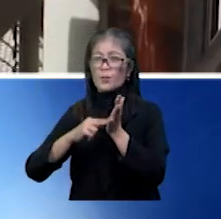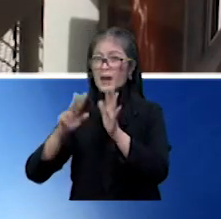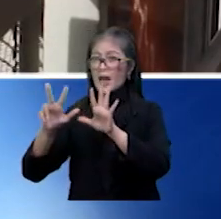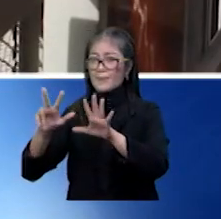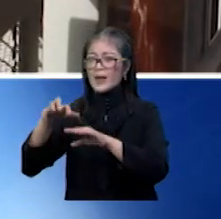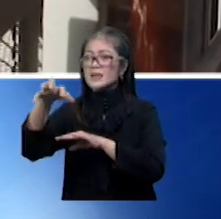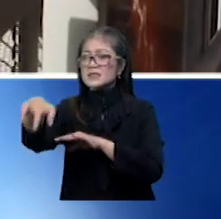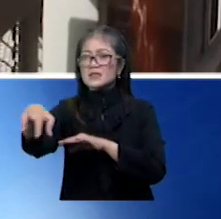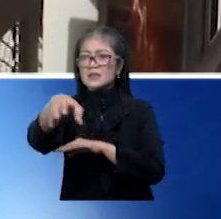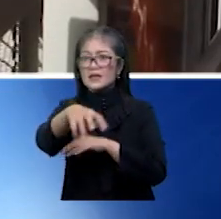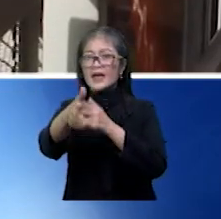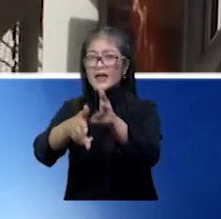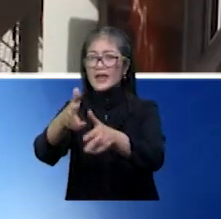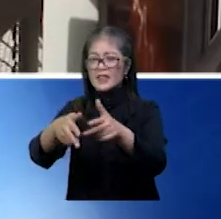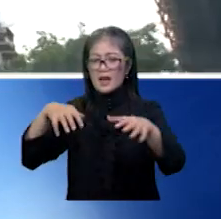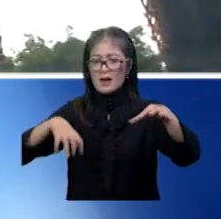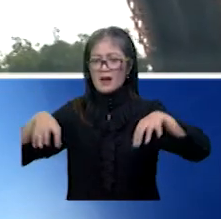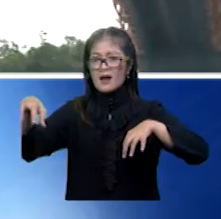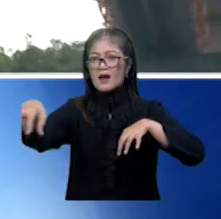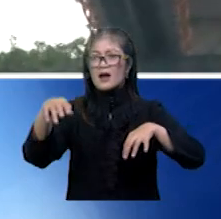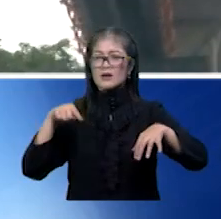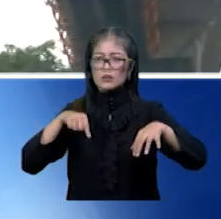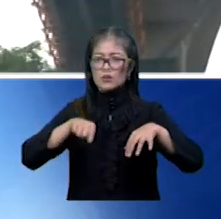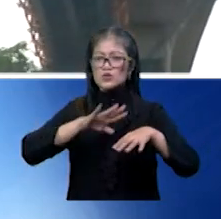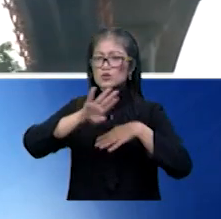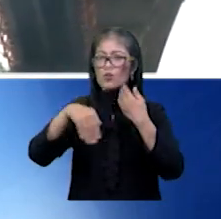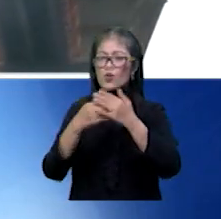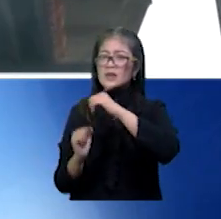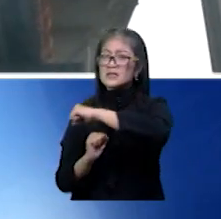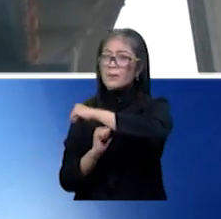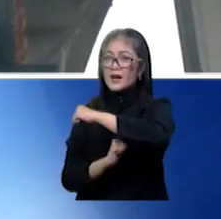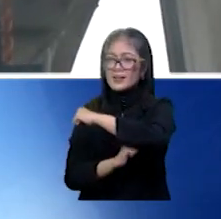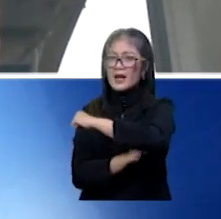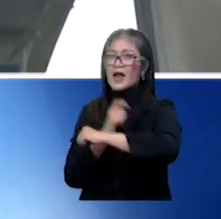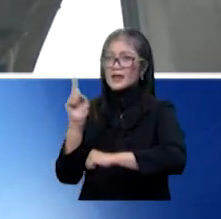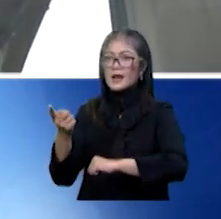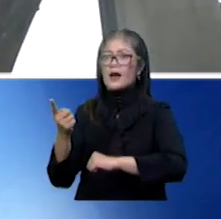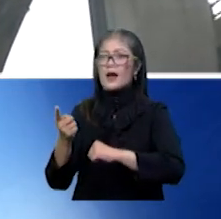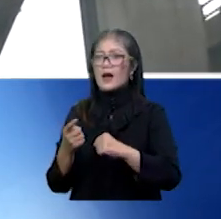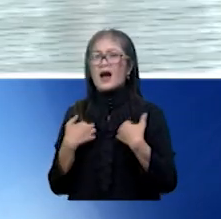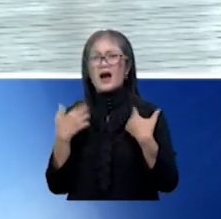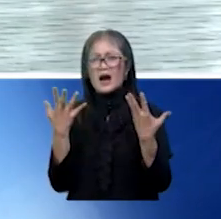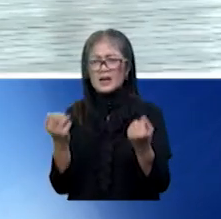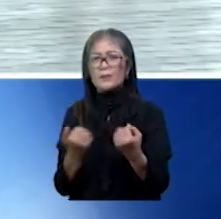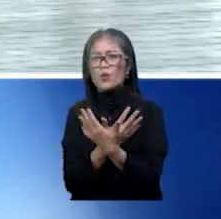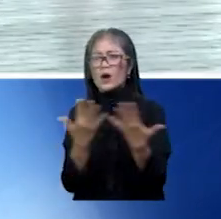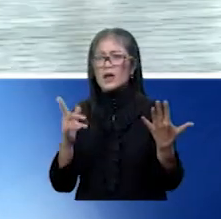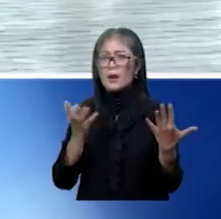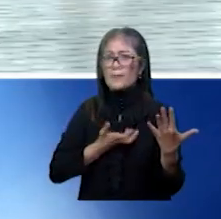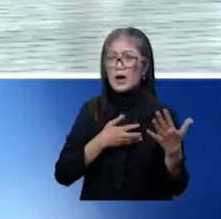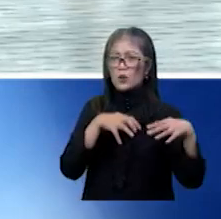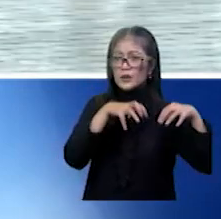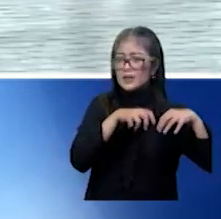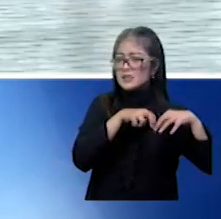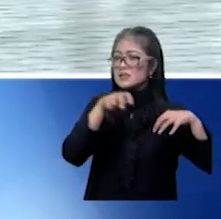Lama. Diharapkan nanti dengan adanya Skywalk ini bisa mempermudah masyarakat berpindah baik dari stasiun KRL maupun juga dari